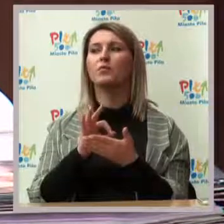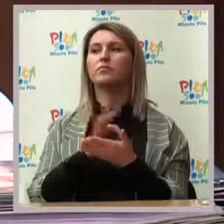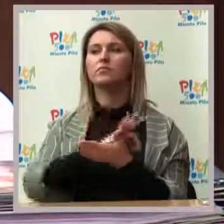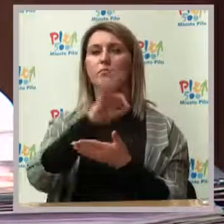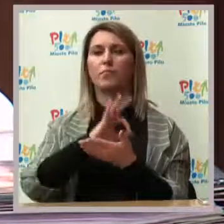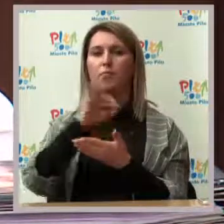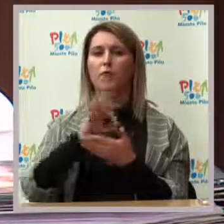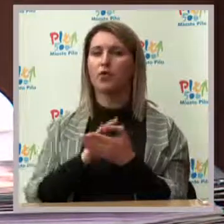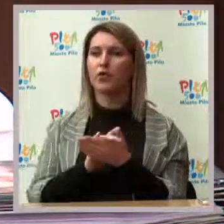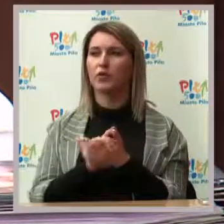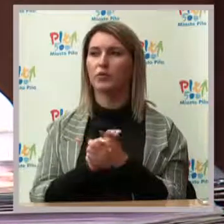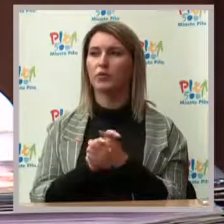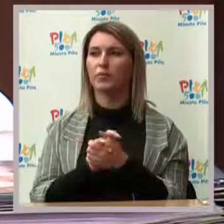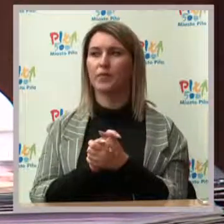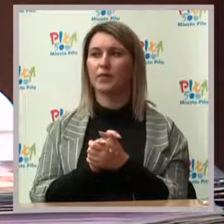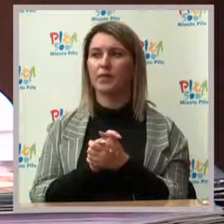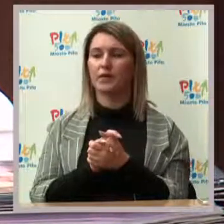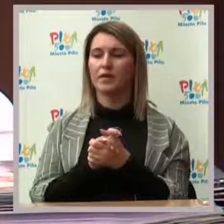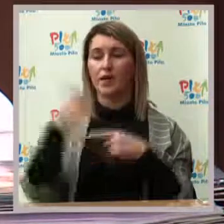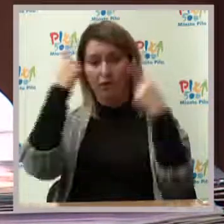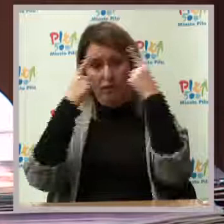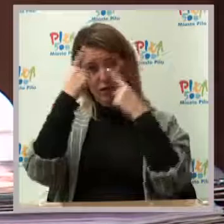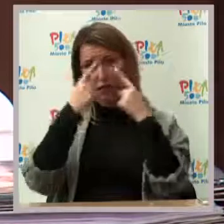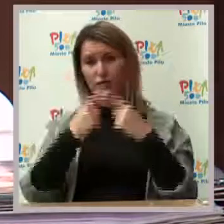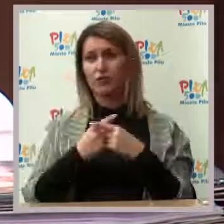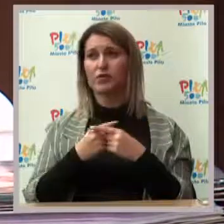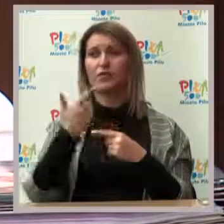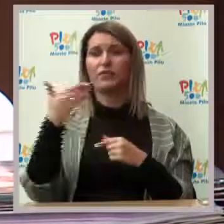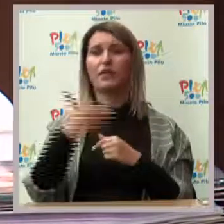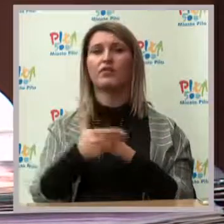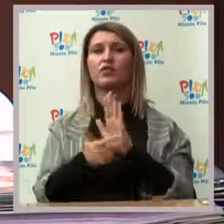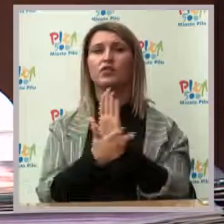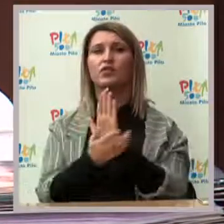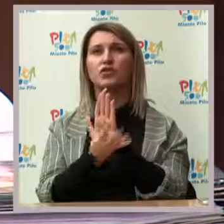sprawie wieloletniej prognozy finansowej miasta Piły na lata